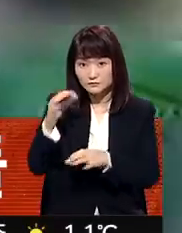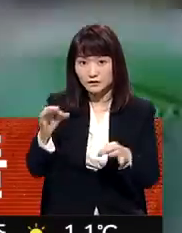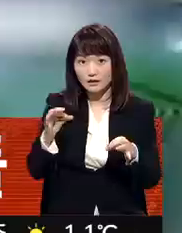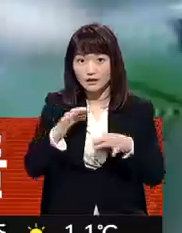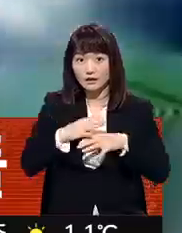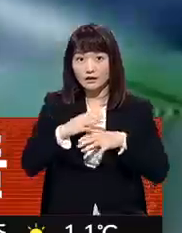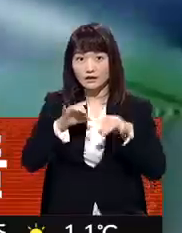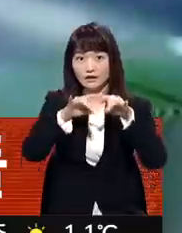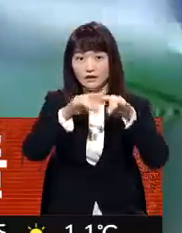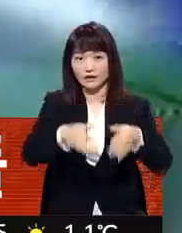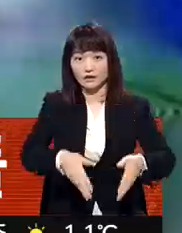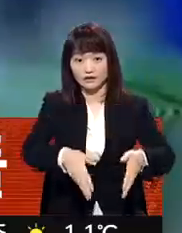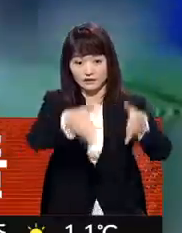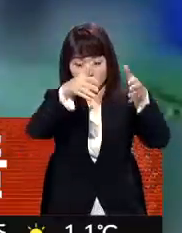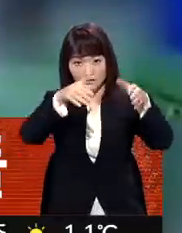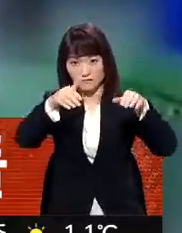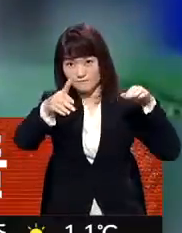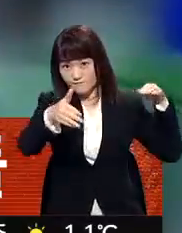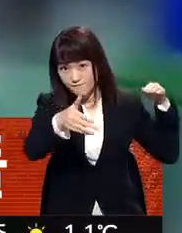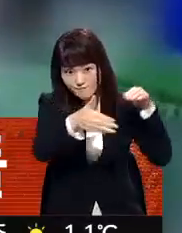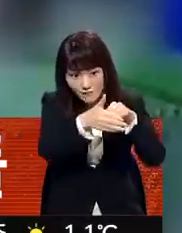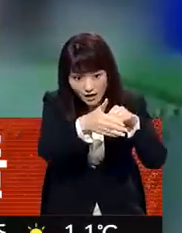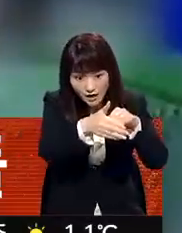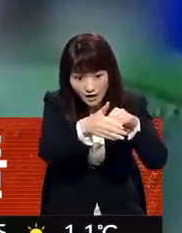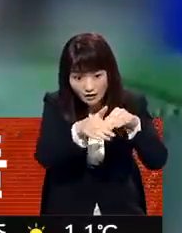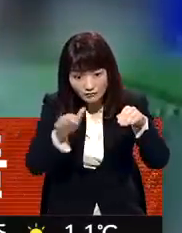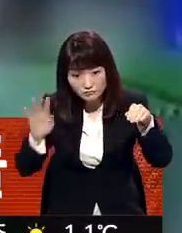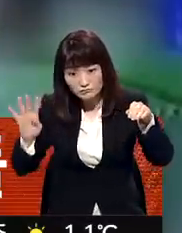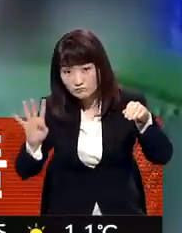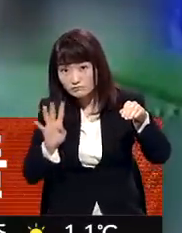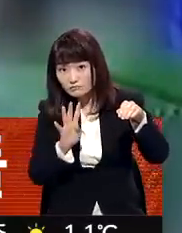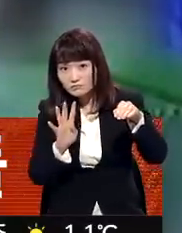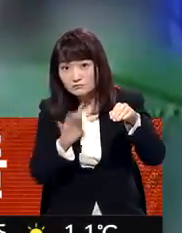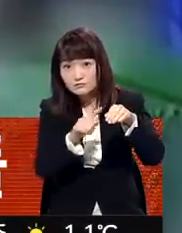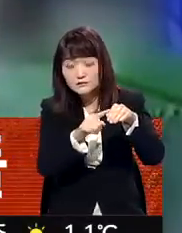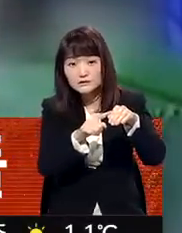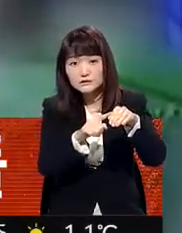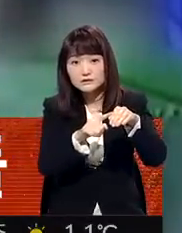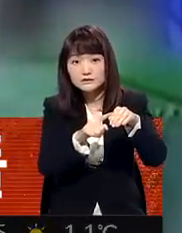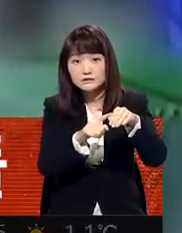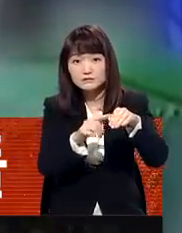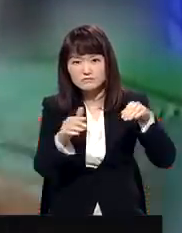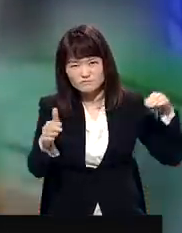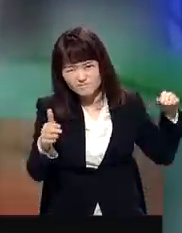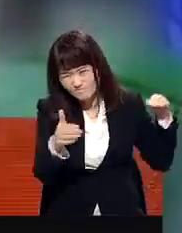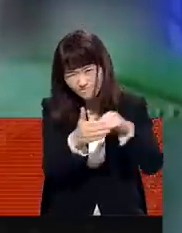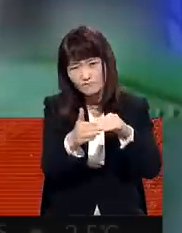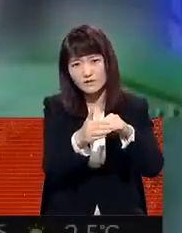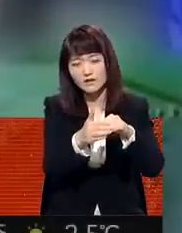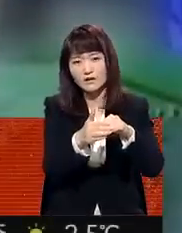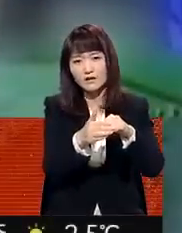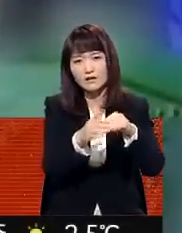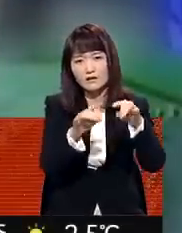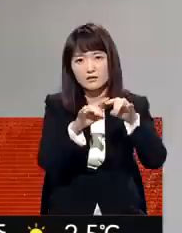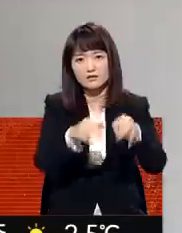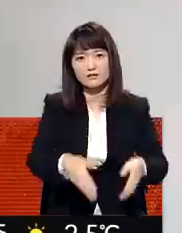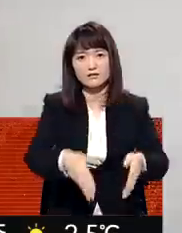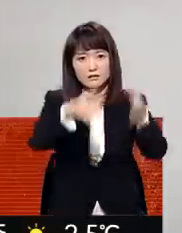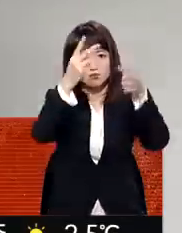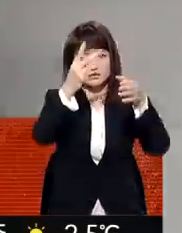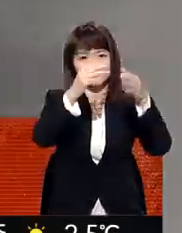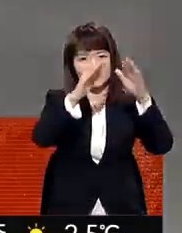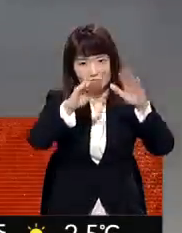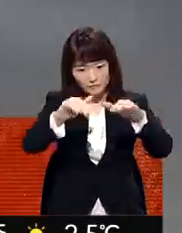전신주의 충돌해서 멈춘 차량 주변으로 가보는데요이 차량이 얼마나 세계 돌진한 건지 부딪힌 전신주 두 개가